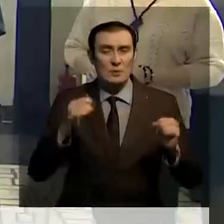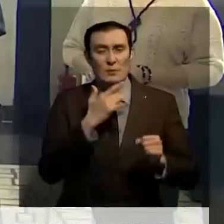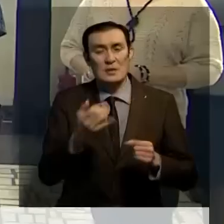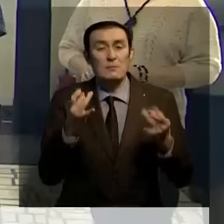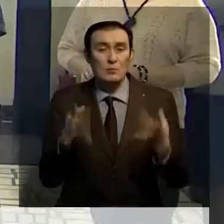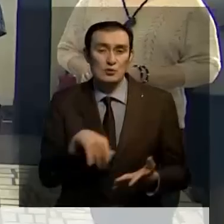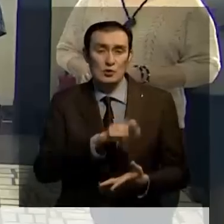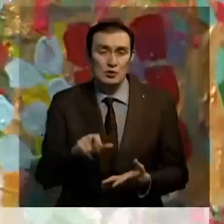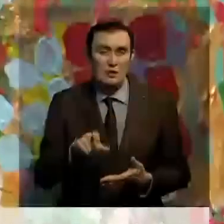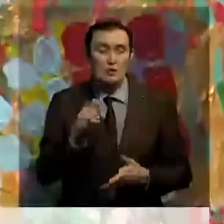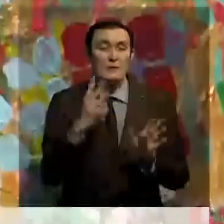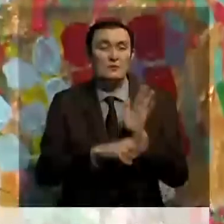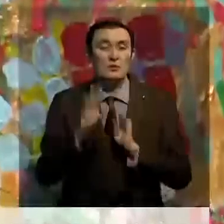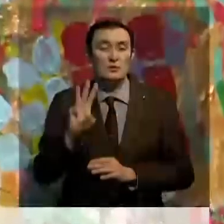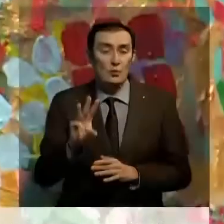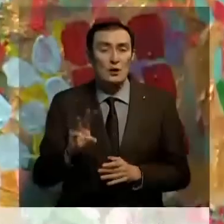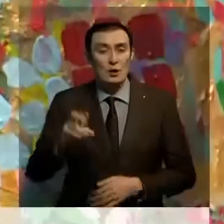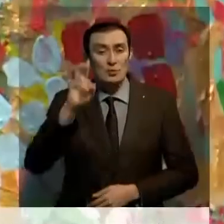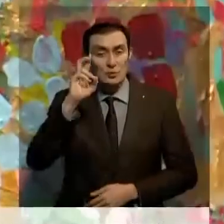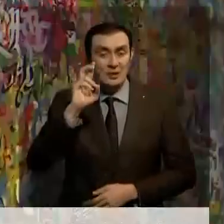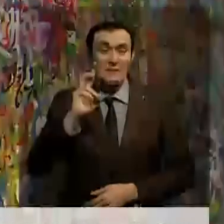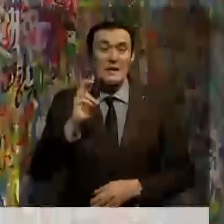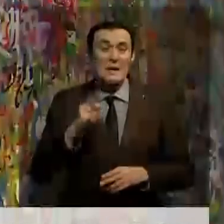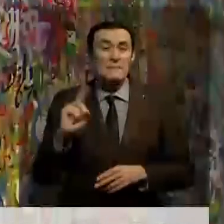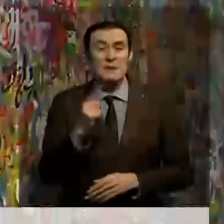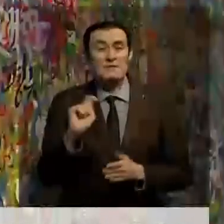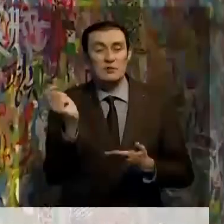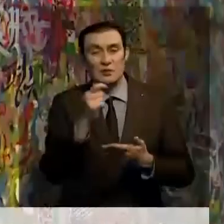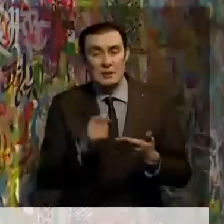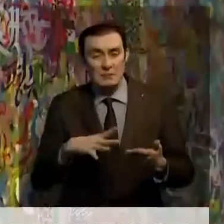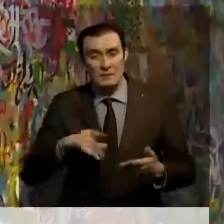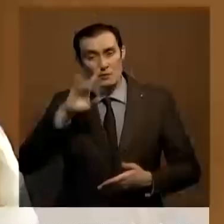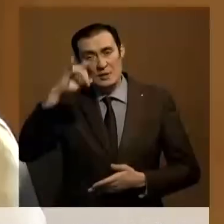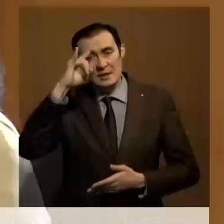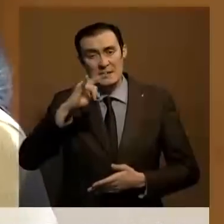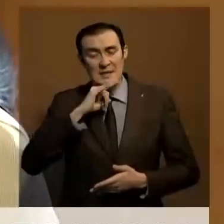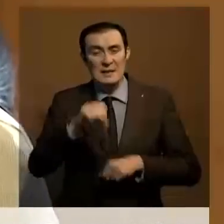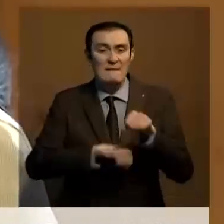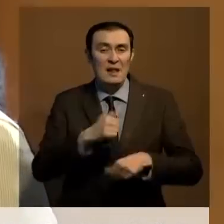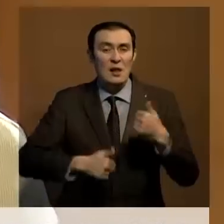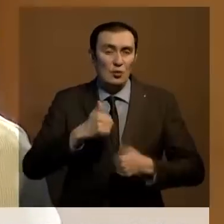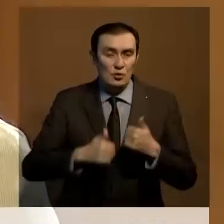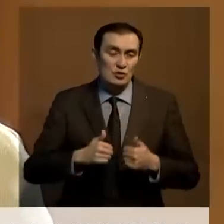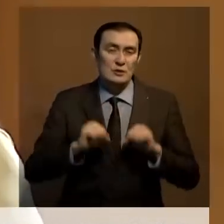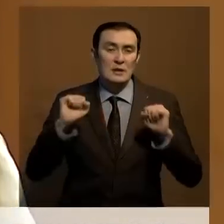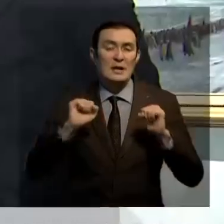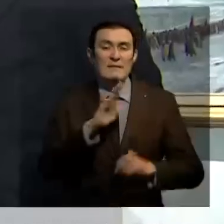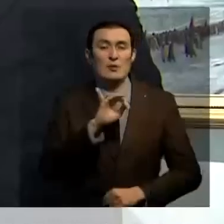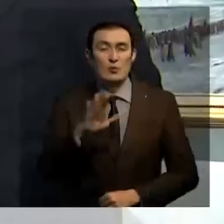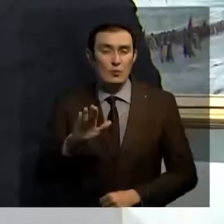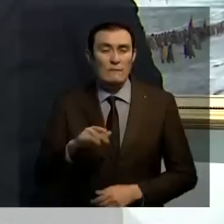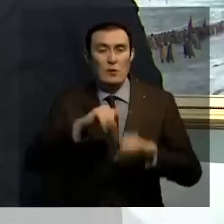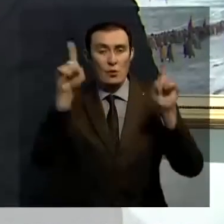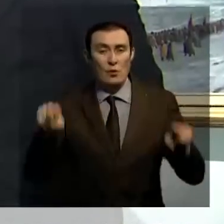и просто жители из 193 стран. Первый штрих оставил выдающийся казахстанский велогонщик Александр Винокуров.